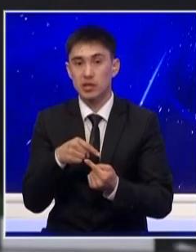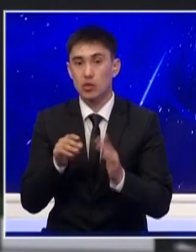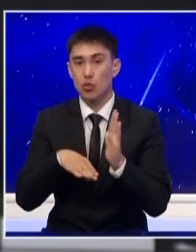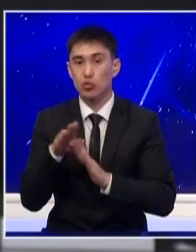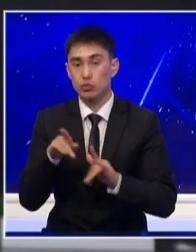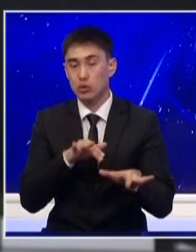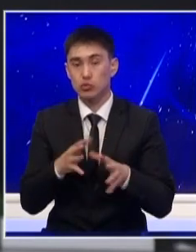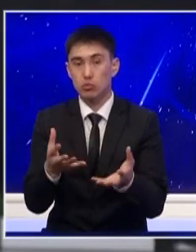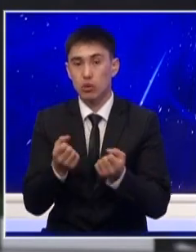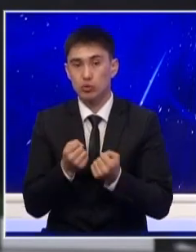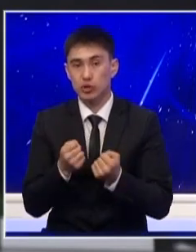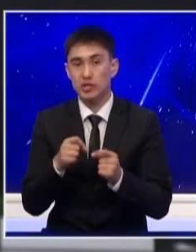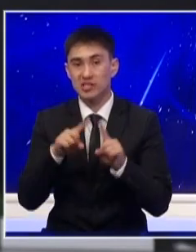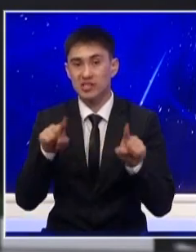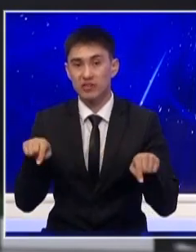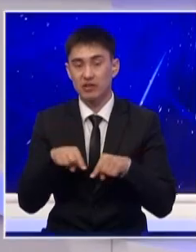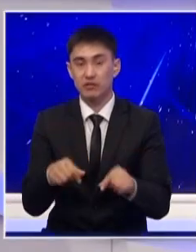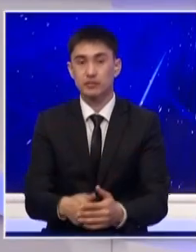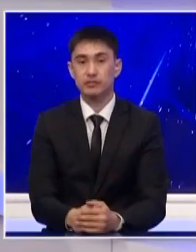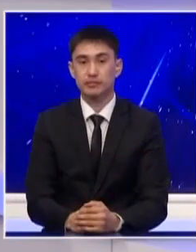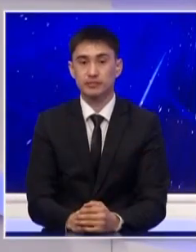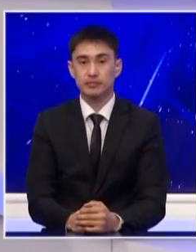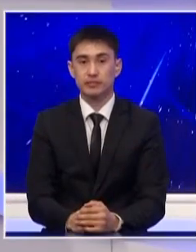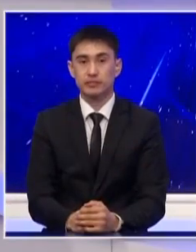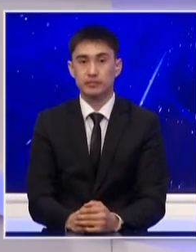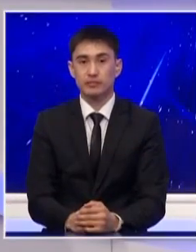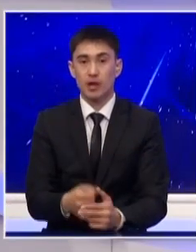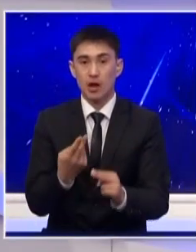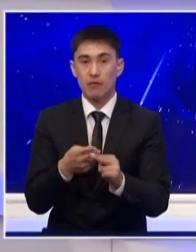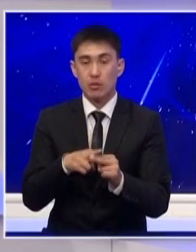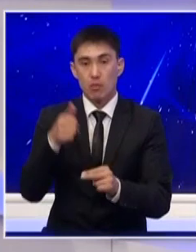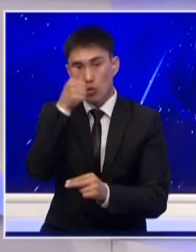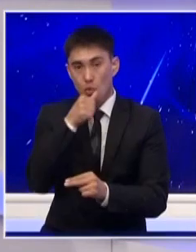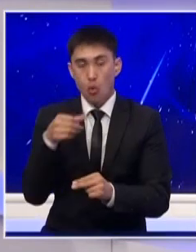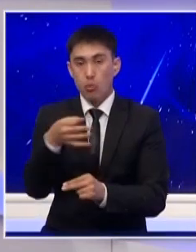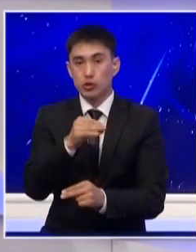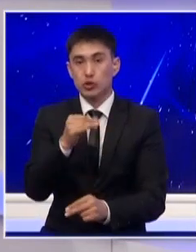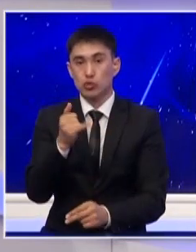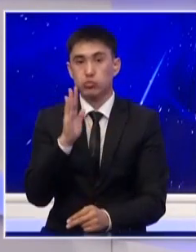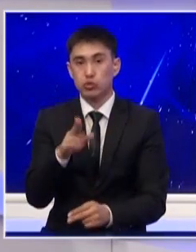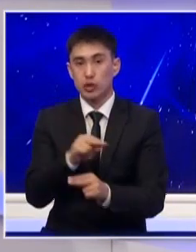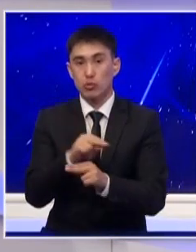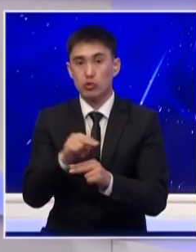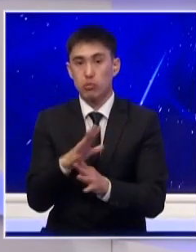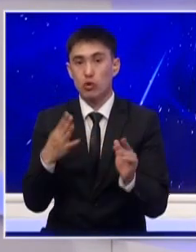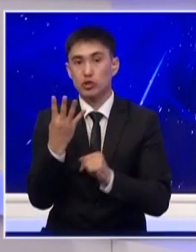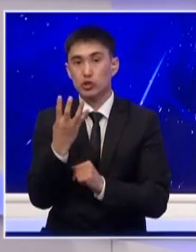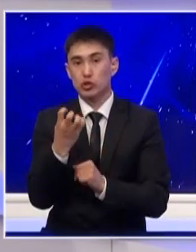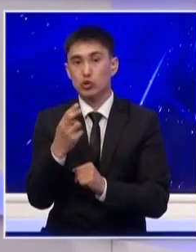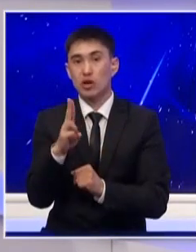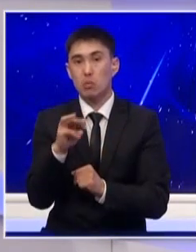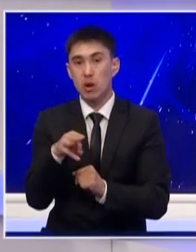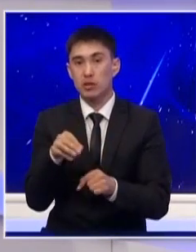улучшить процедуру получения сертификата. В этом году в области ЖТСУ будет отремонтировано более